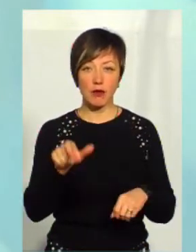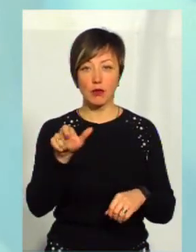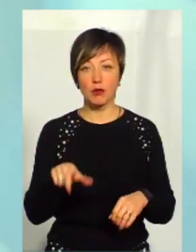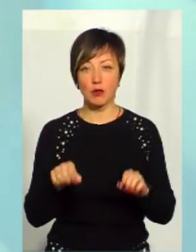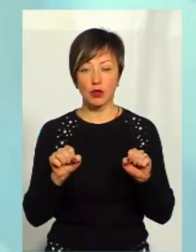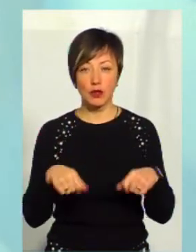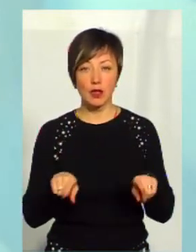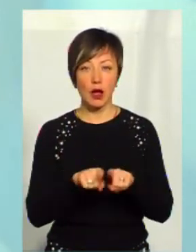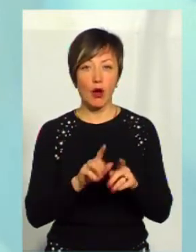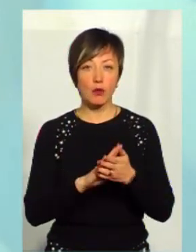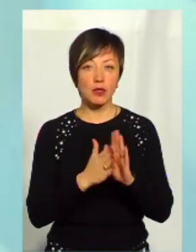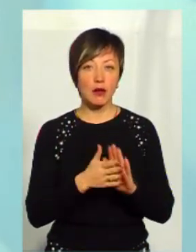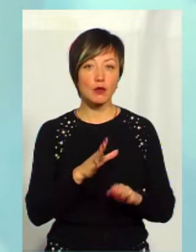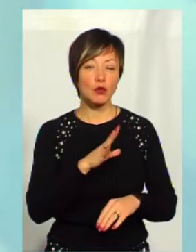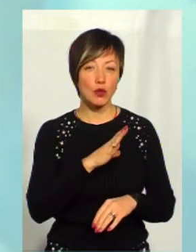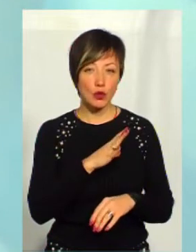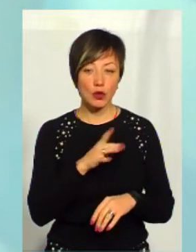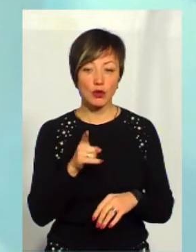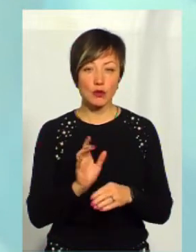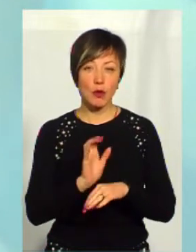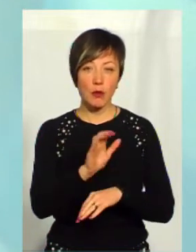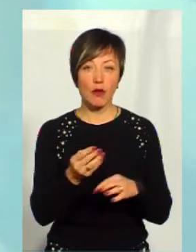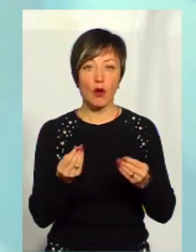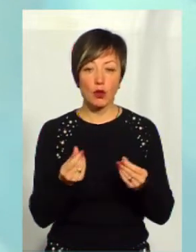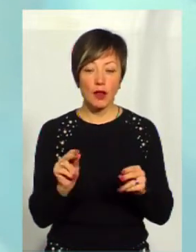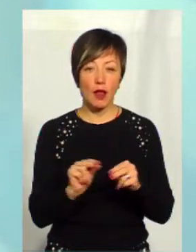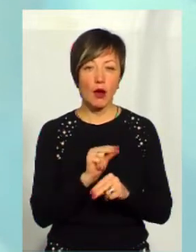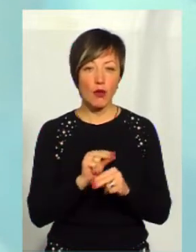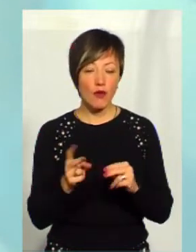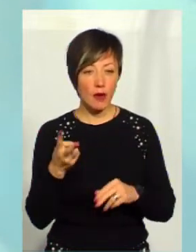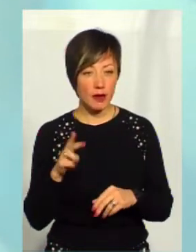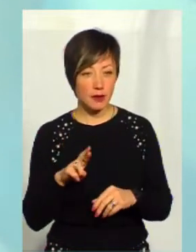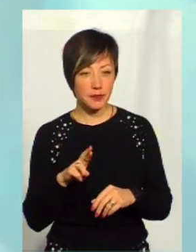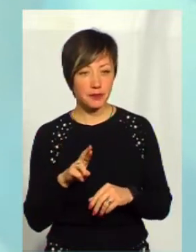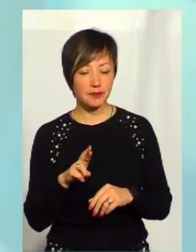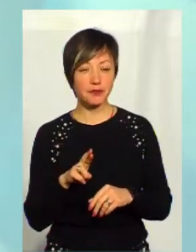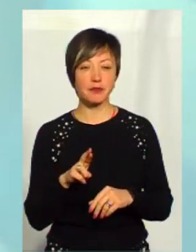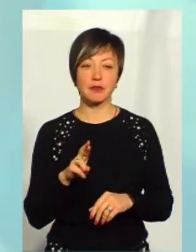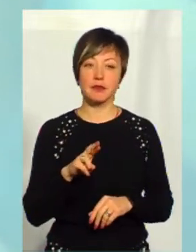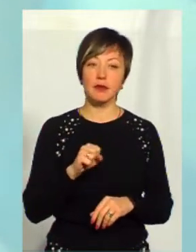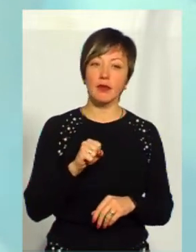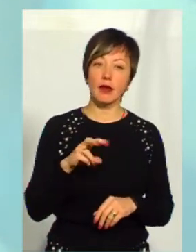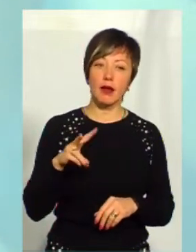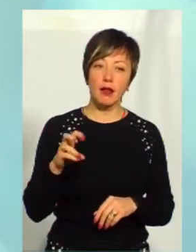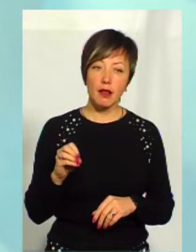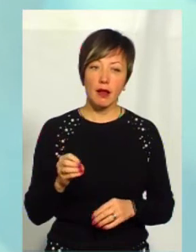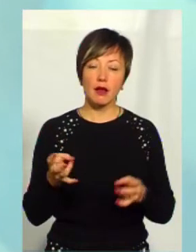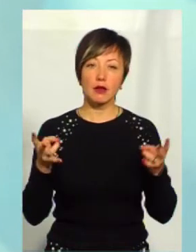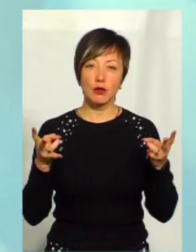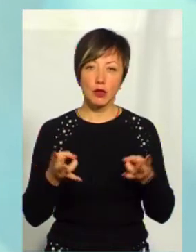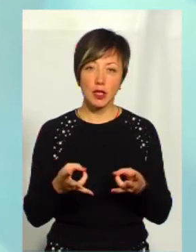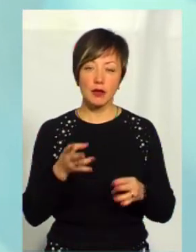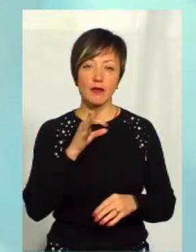можливо, такі обставини були, що він спрямував ці кошти саме на лікування. Але при цьому необхідно, будемо